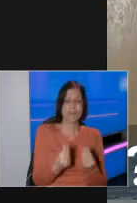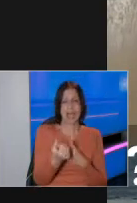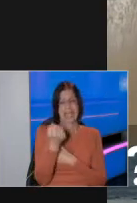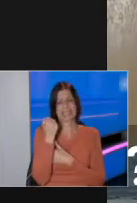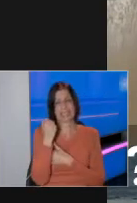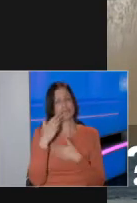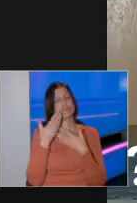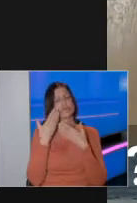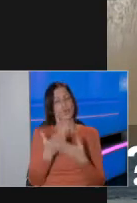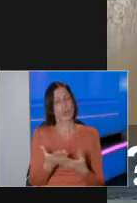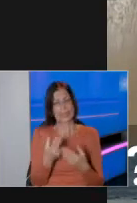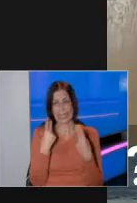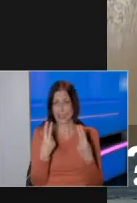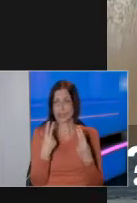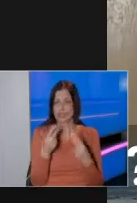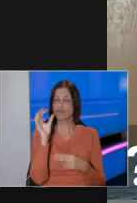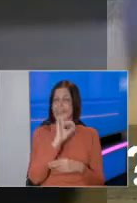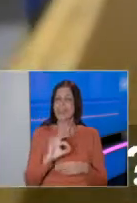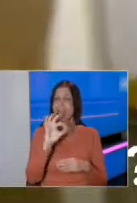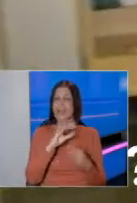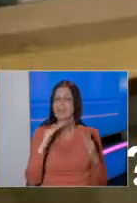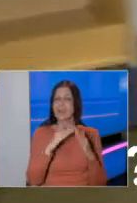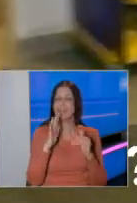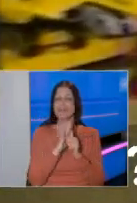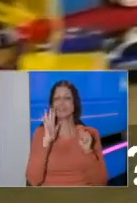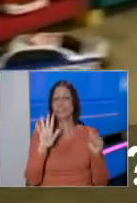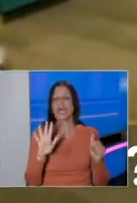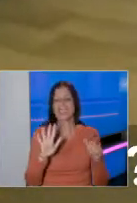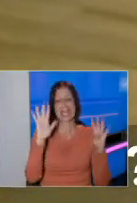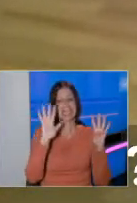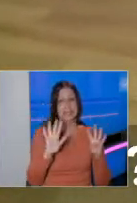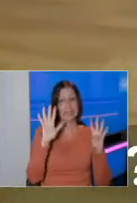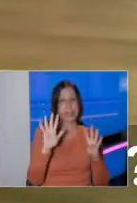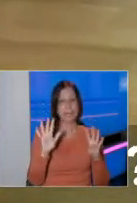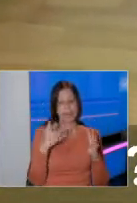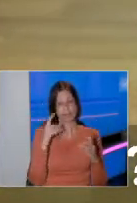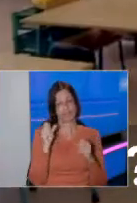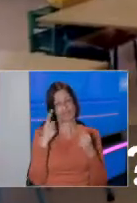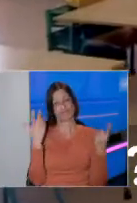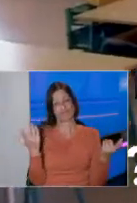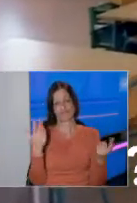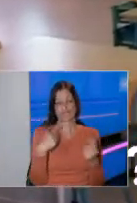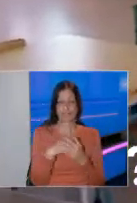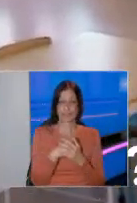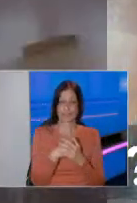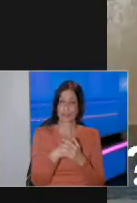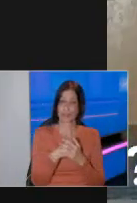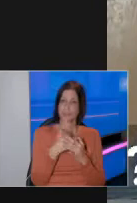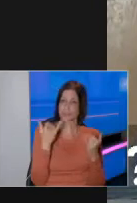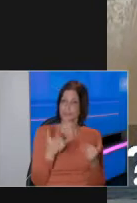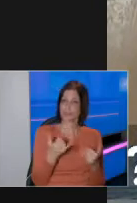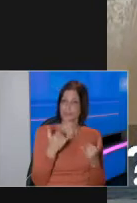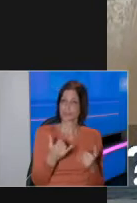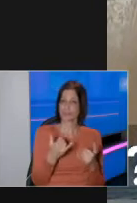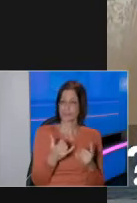חזקים, שנותנים שירות חיוני, שעדיין בבית מה-16 לספטמבר, כמה שזה מפתיע. מדהים. אז הנה, עכשיו